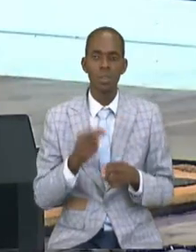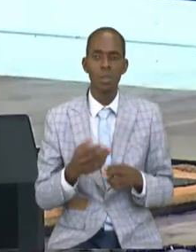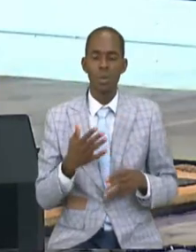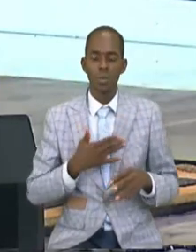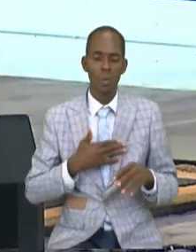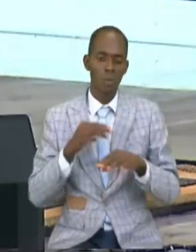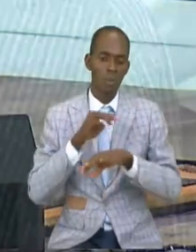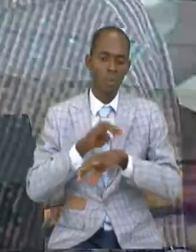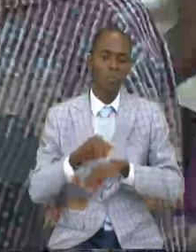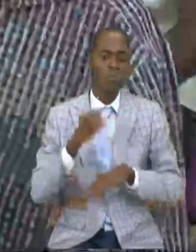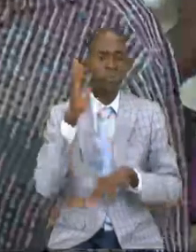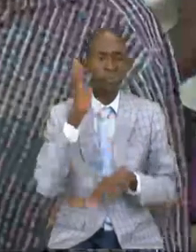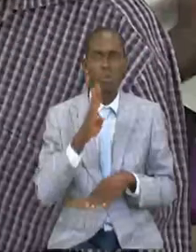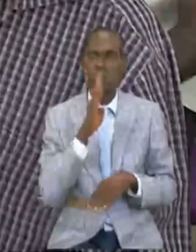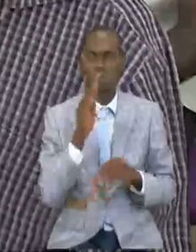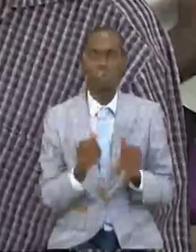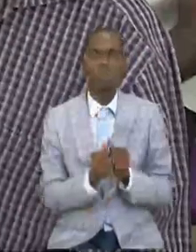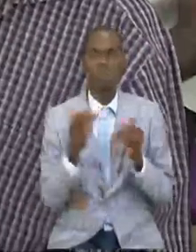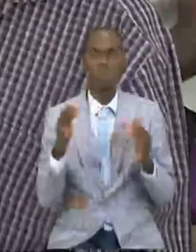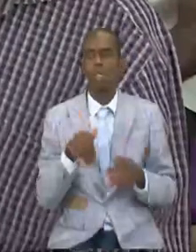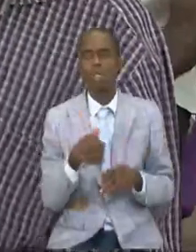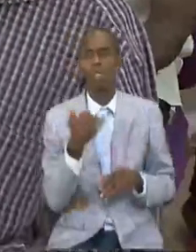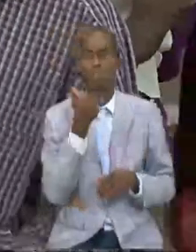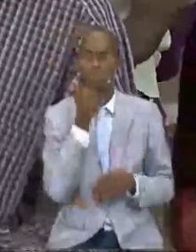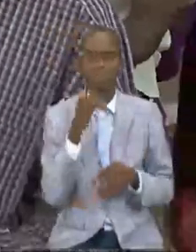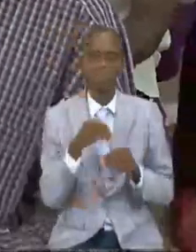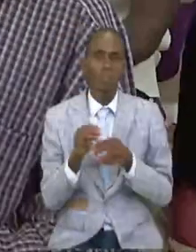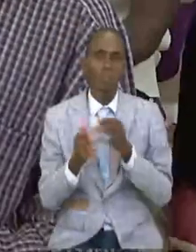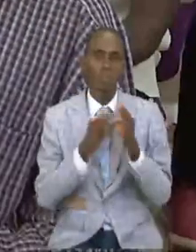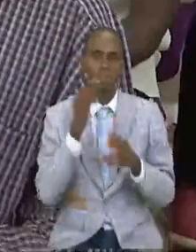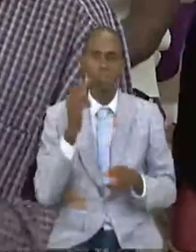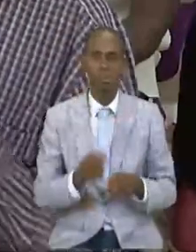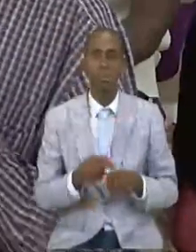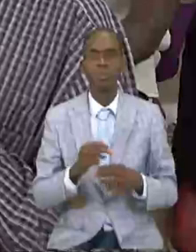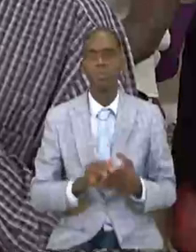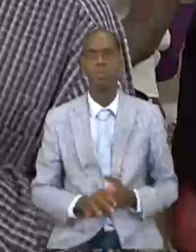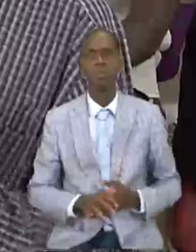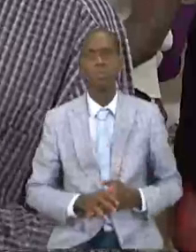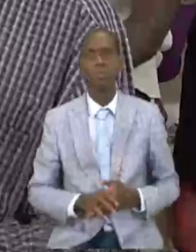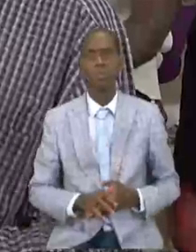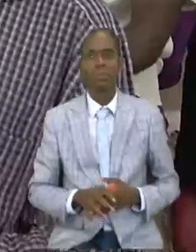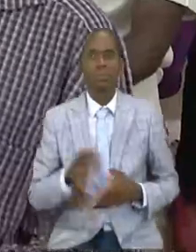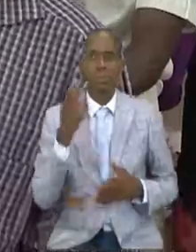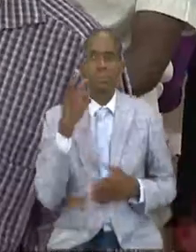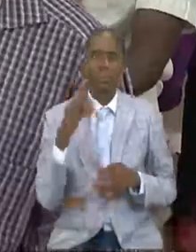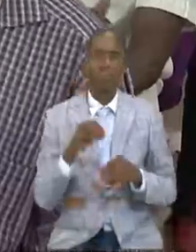sera irréprochable. Pourrais-je entendre votre amen? Verset